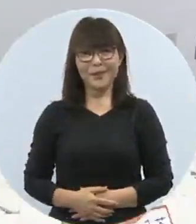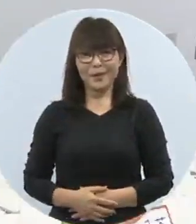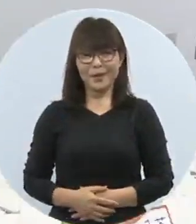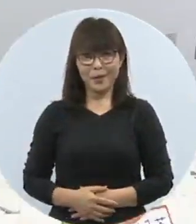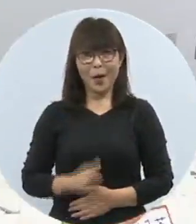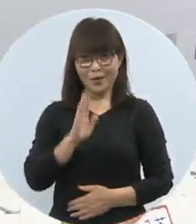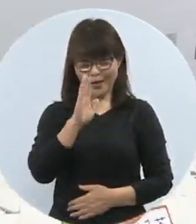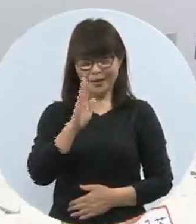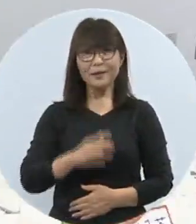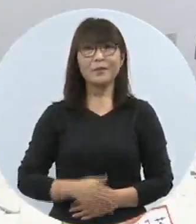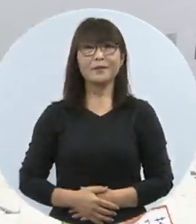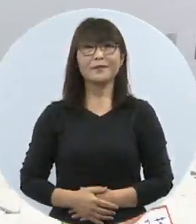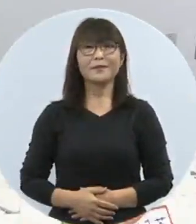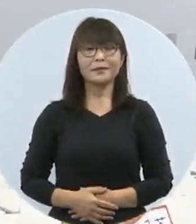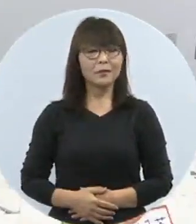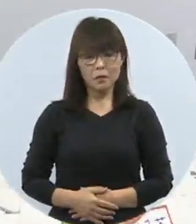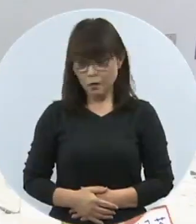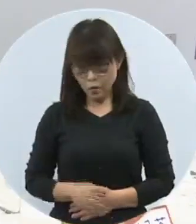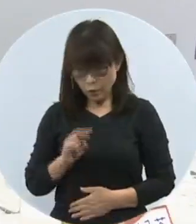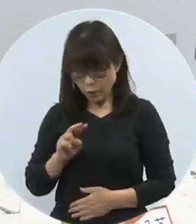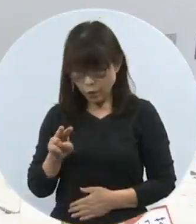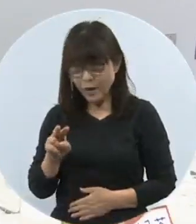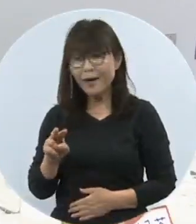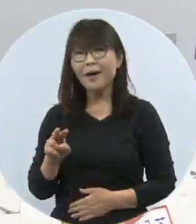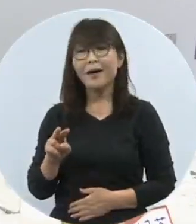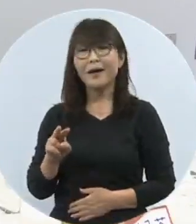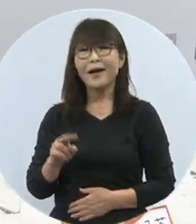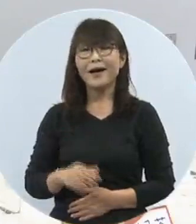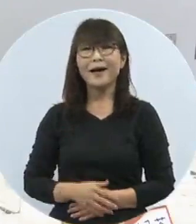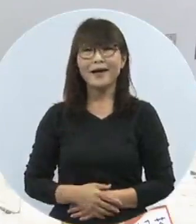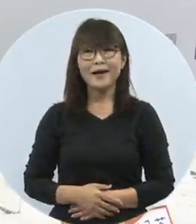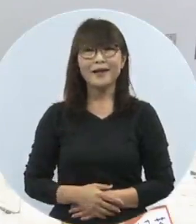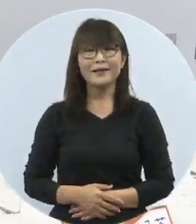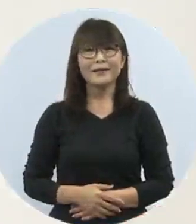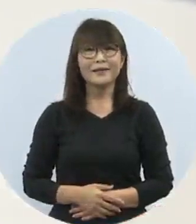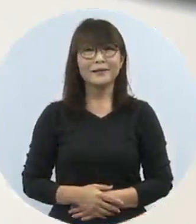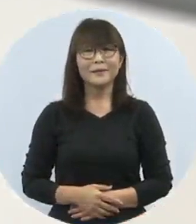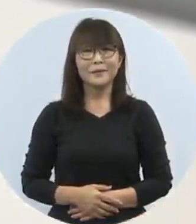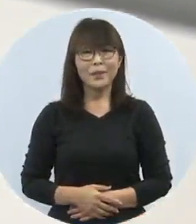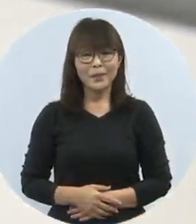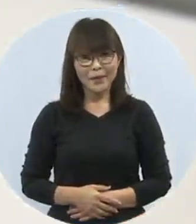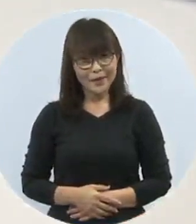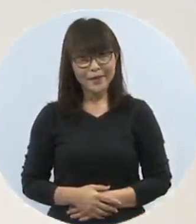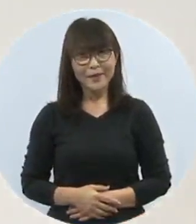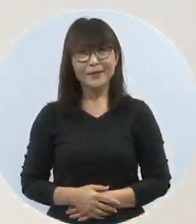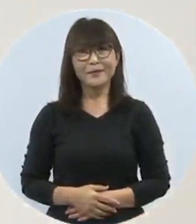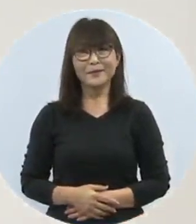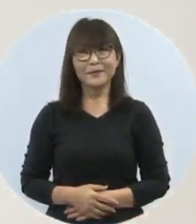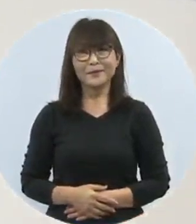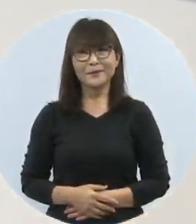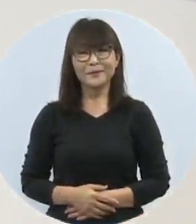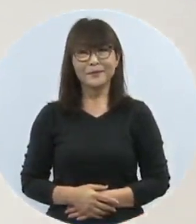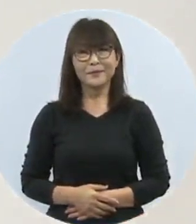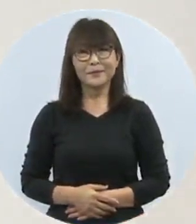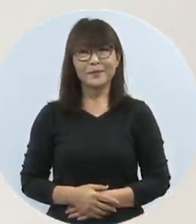か。え、待って、今ちょっと目離してる隙に、え、 あれ、